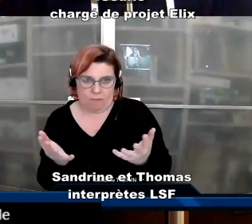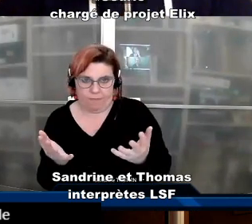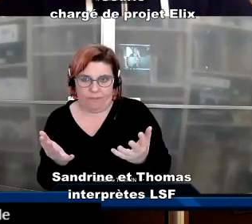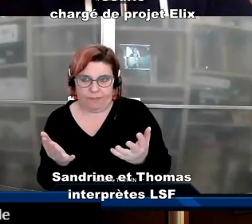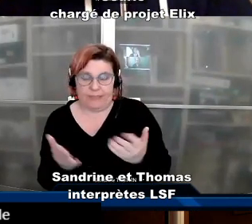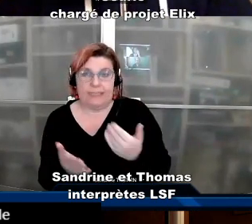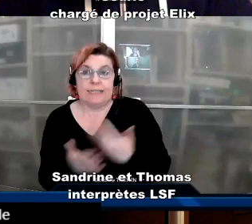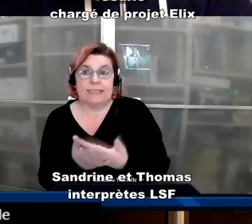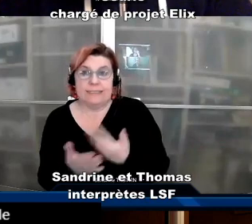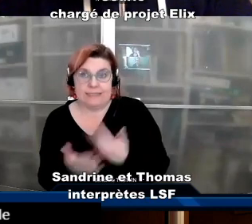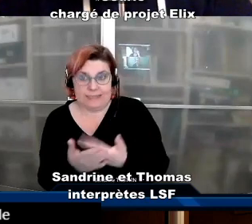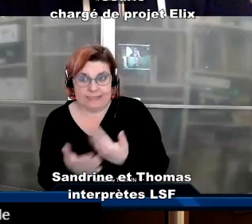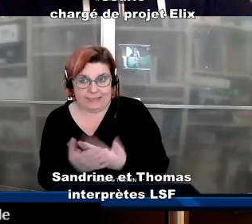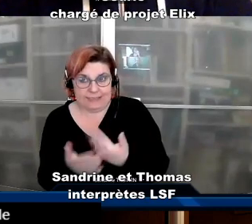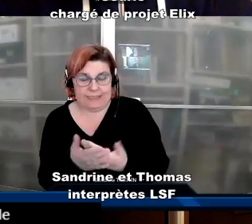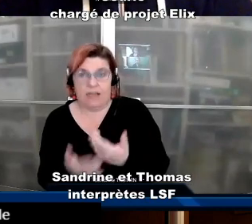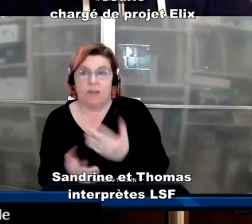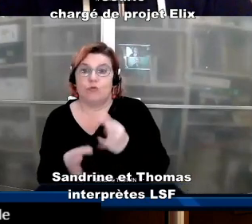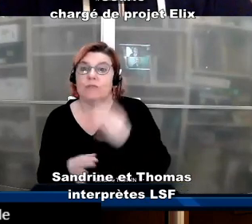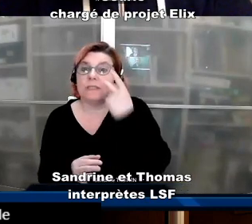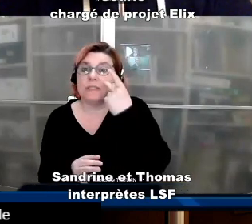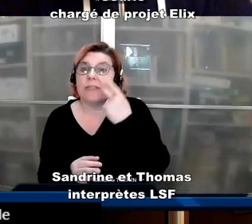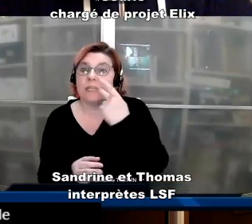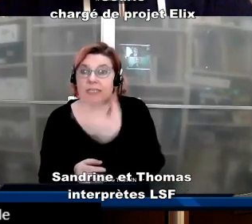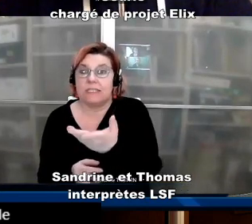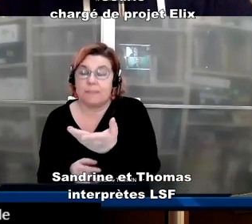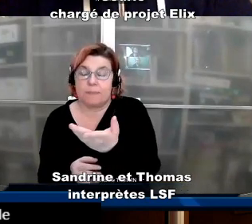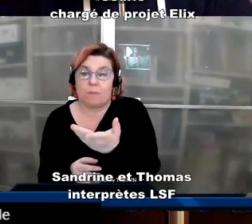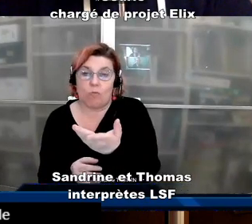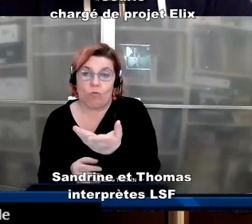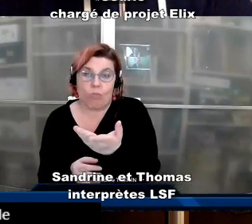partenaire. Donc effectivement, Cédric